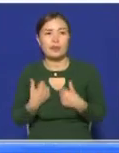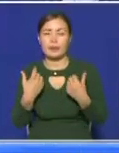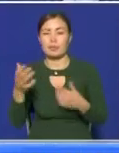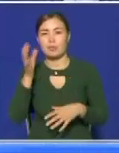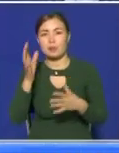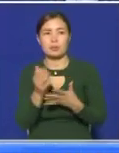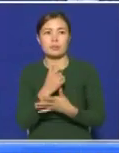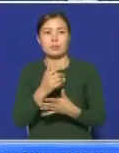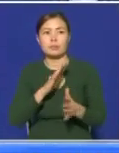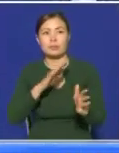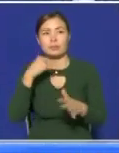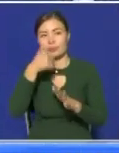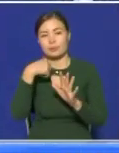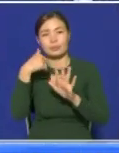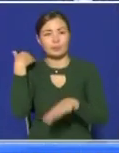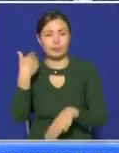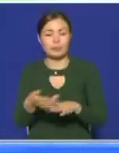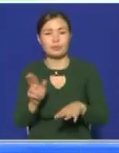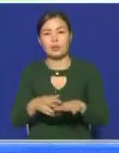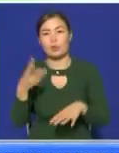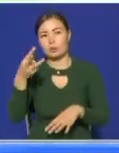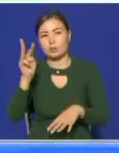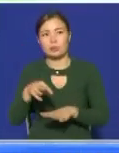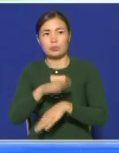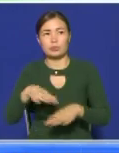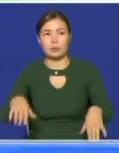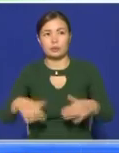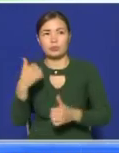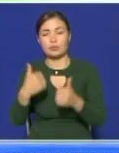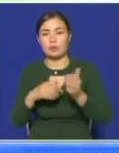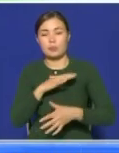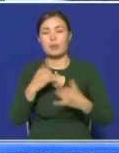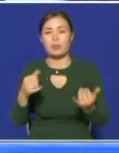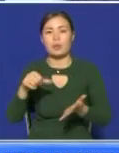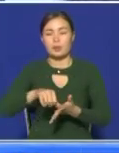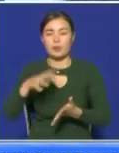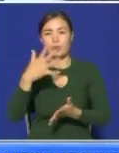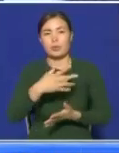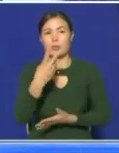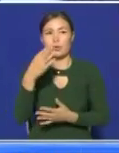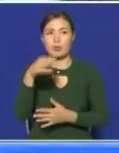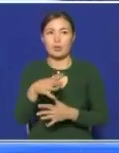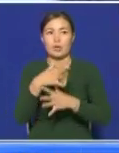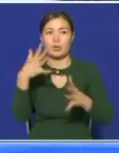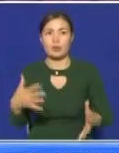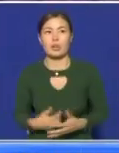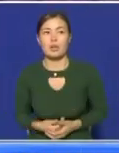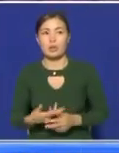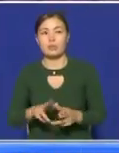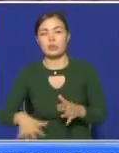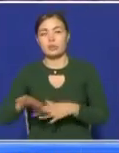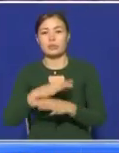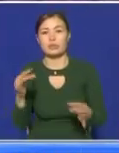біліңіздер. Былтыр білім додасында еліміз бойынша 30 мың оқушы бақсынаған. Ал биыл қатысушылар саны 52 мыңнан асады.